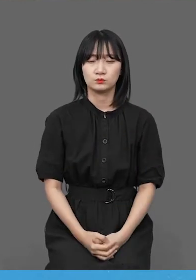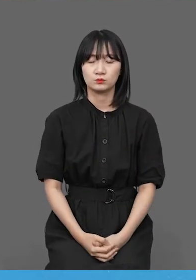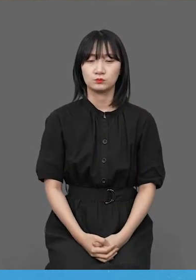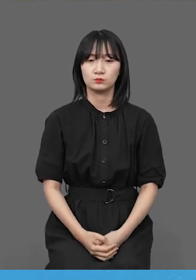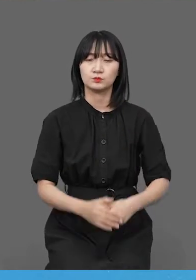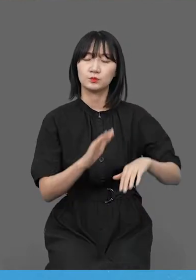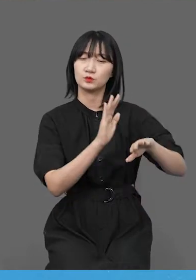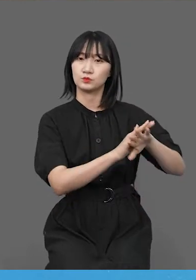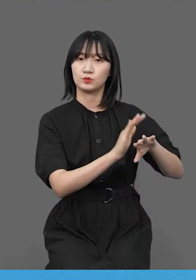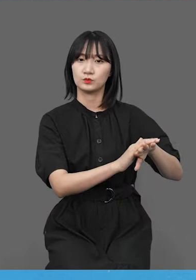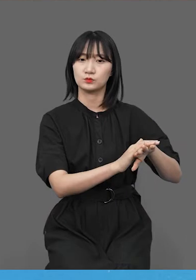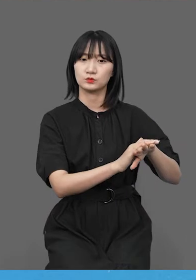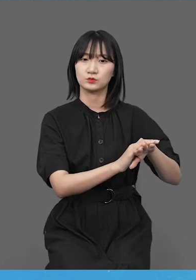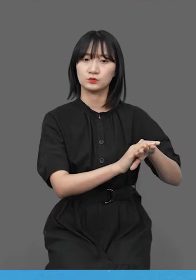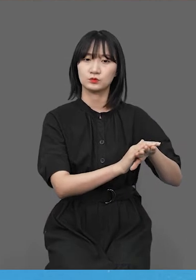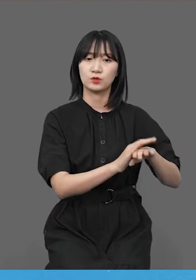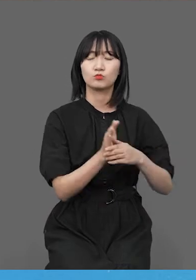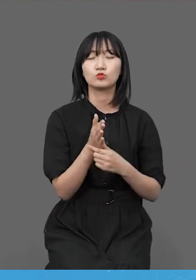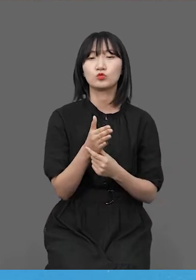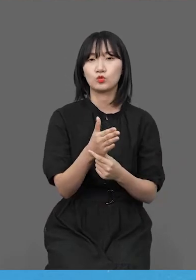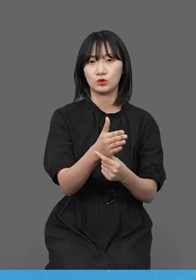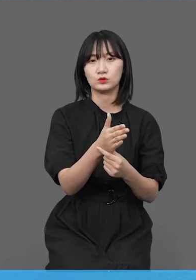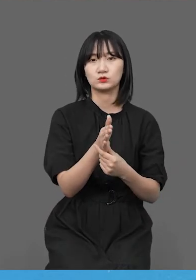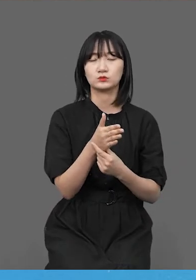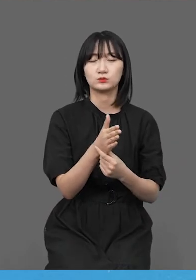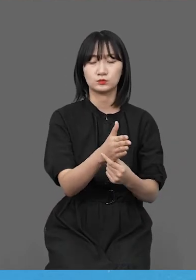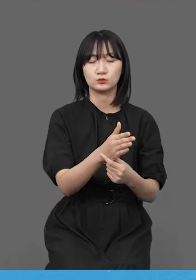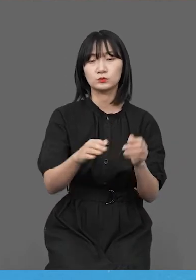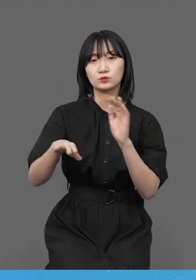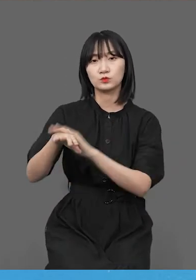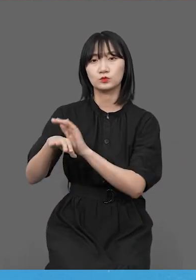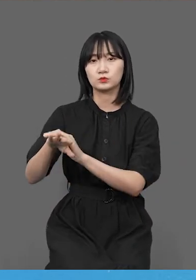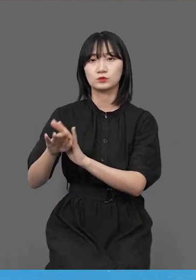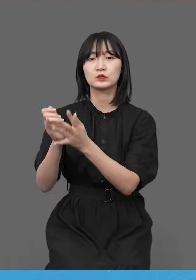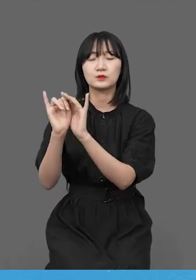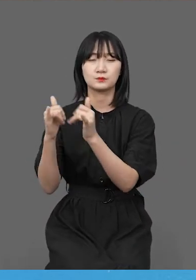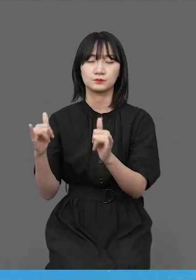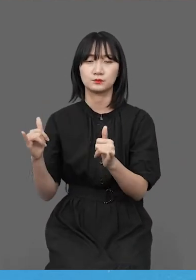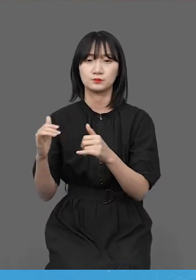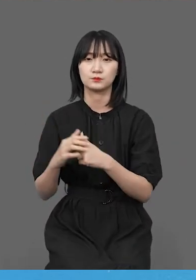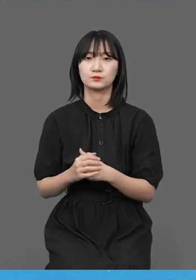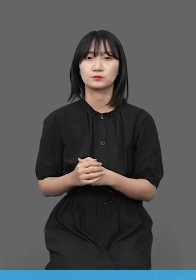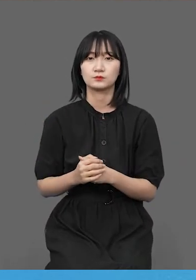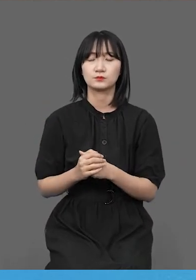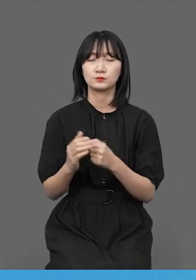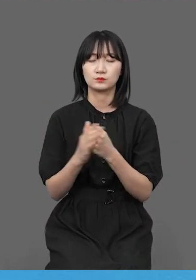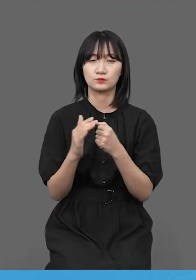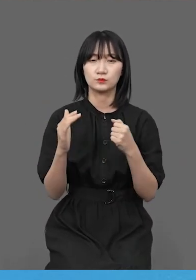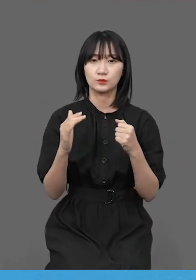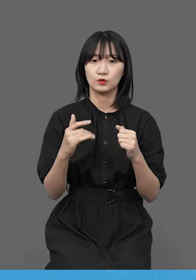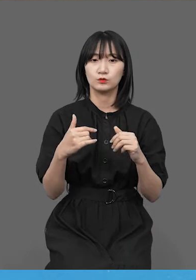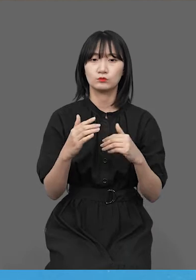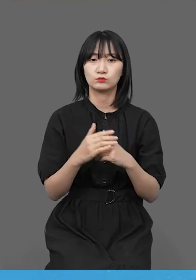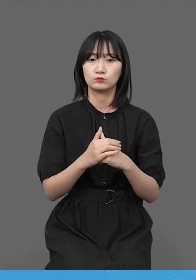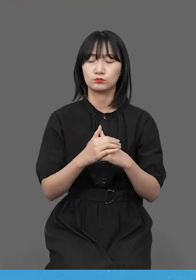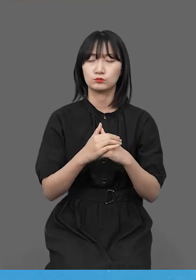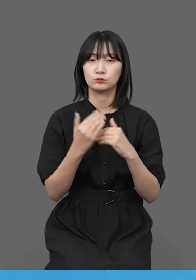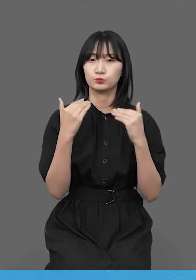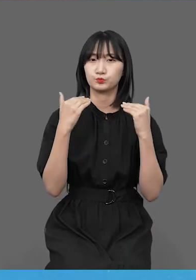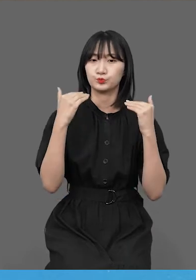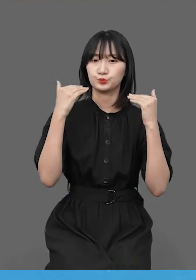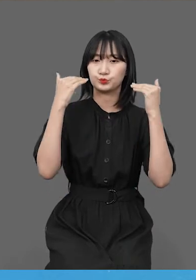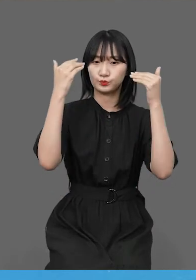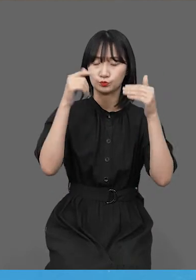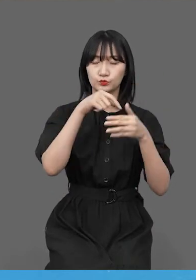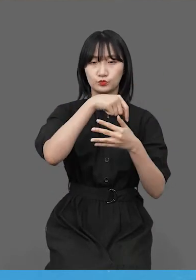맨 왼쪽에 있는 건 어류입니다. 물고기. 그 다음에 맨 오른쪽은 사람. 그래서 이 진화 순서대로 이렇게 생각해 볼 수